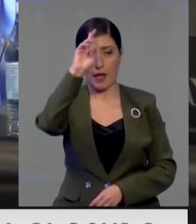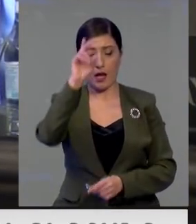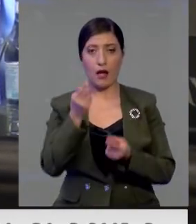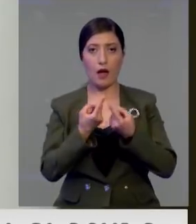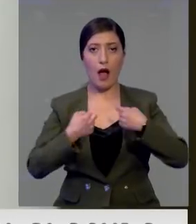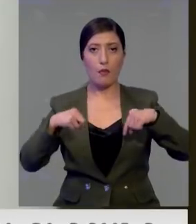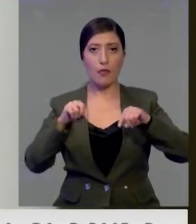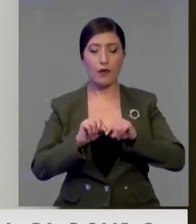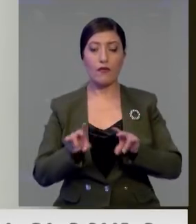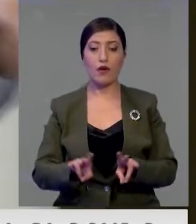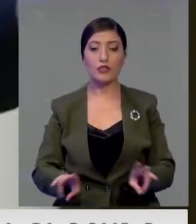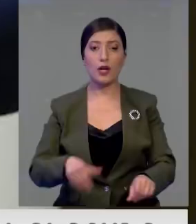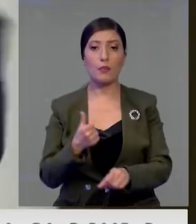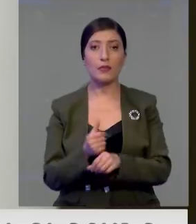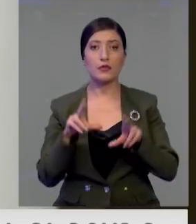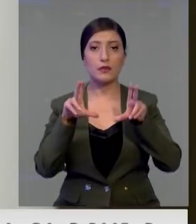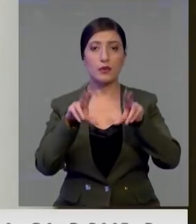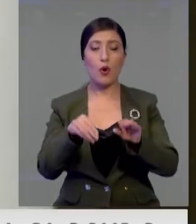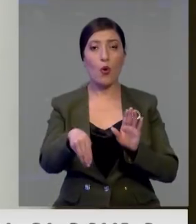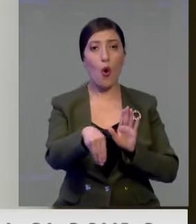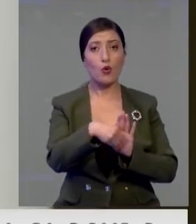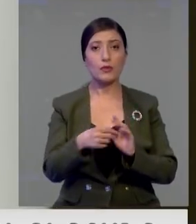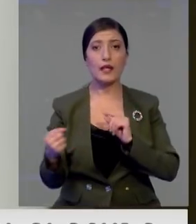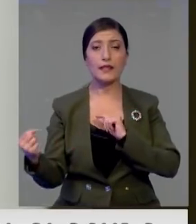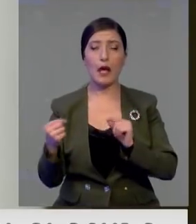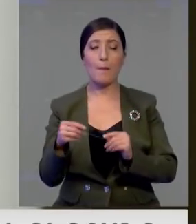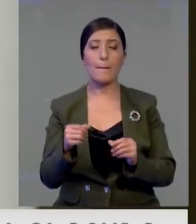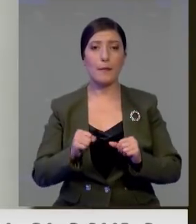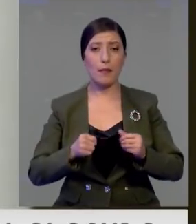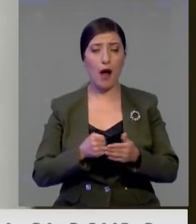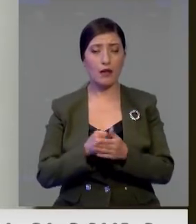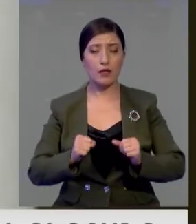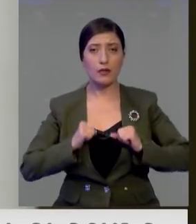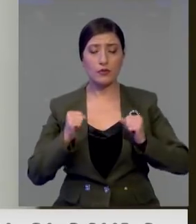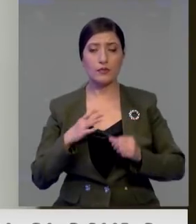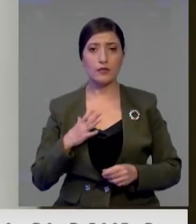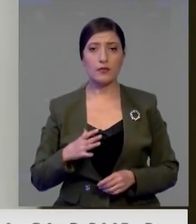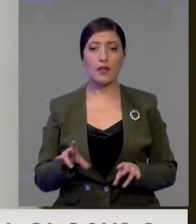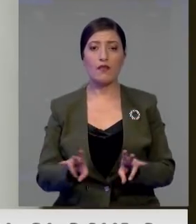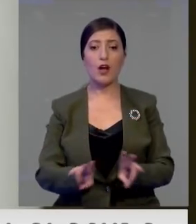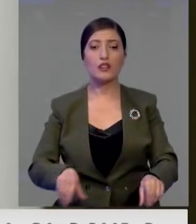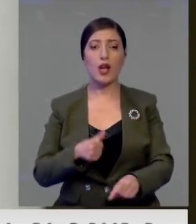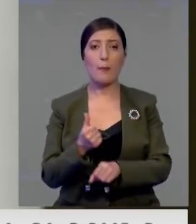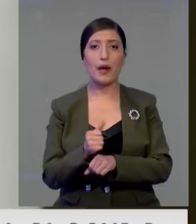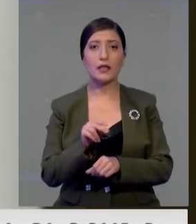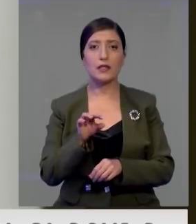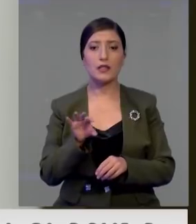վարչապետի դիմադրում է նաեւ կոռուպցիայի դեմ պայքարին։ Վարչապետի կաբինետում կառավարությունում գիտեք ինչ խոսակցություններ են